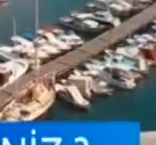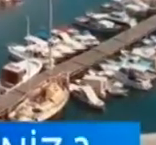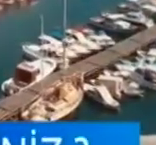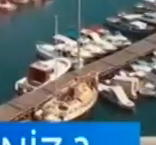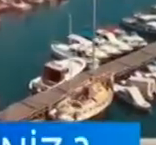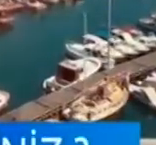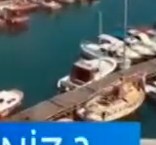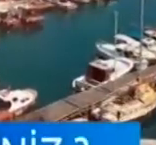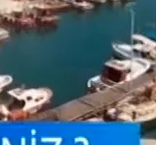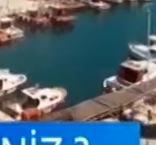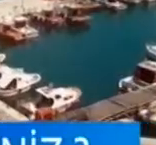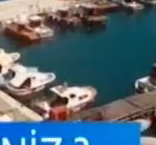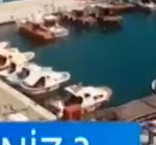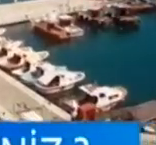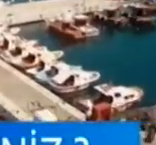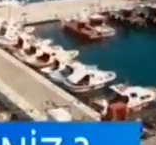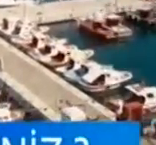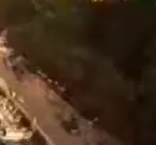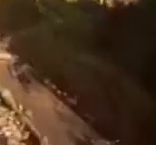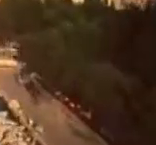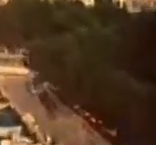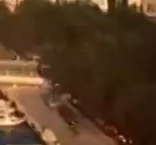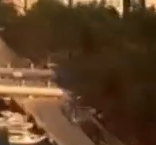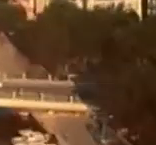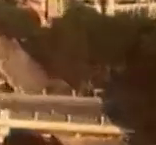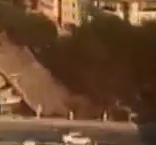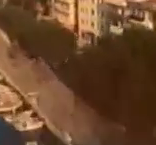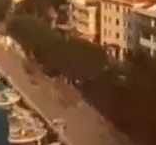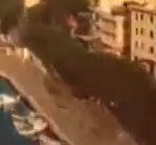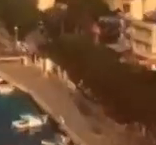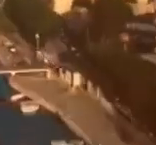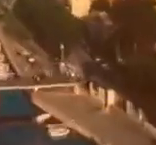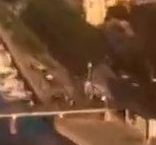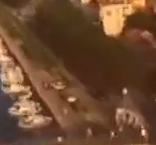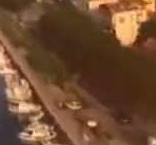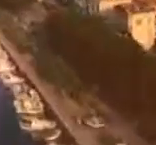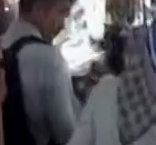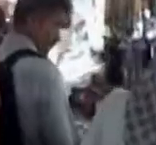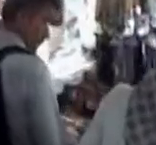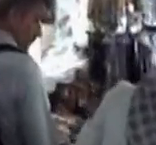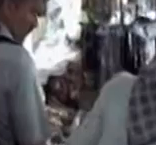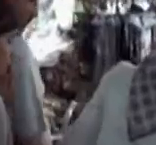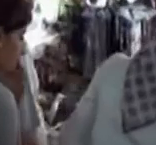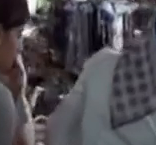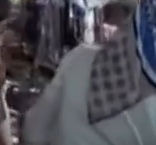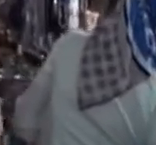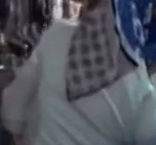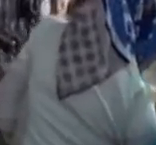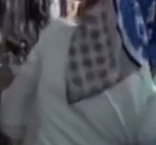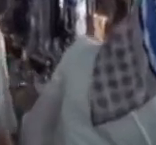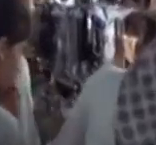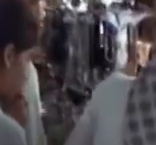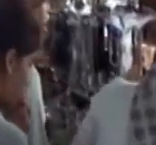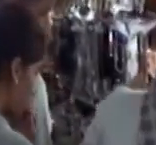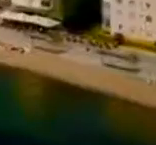Birileri sizin de farkınıza varsın diye mi bekliyorsunuz? Durun, artık daha fazla zaman kaybına gerek yok. Büyük